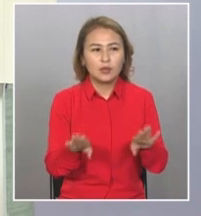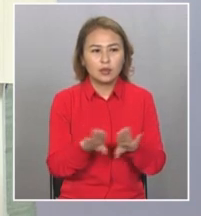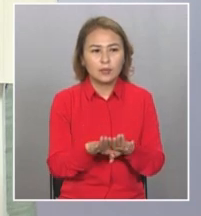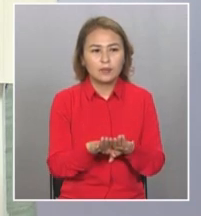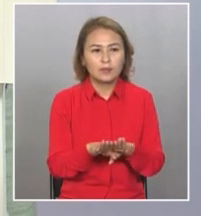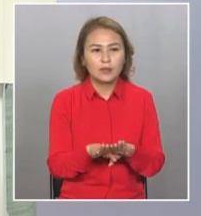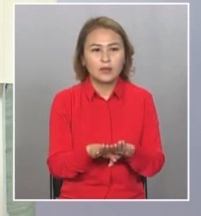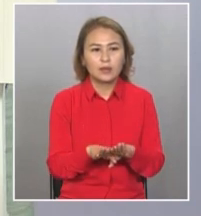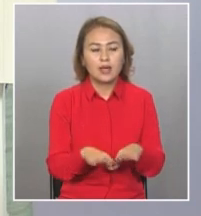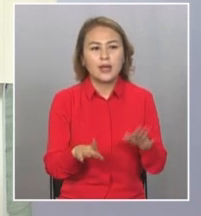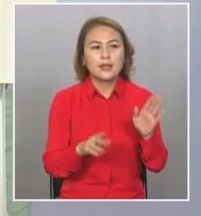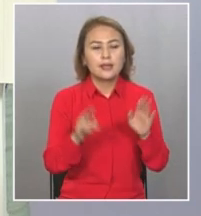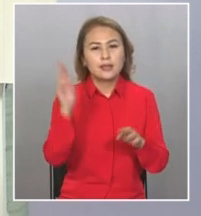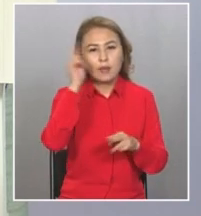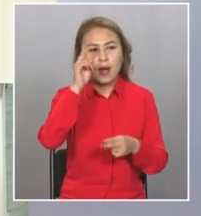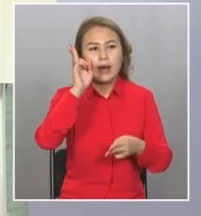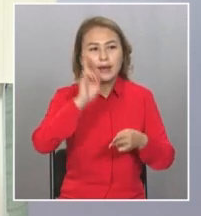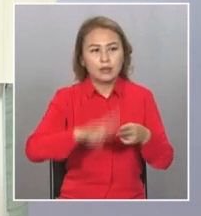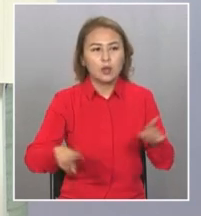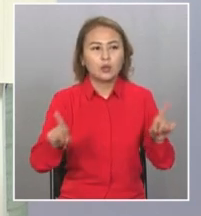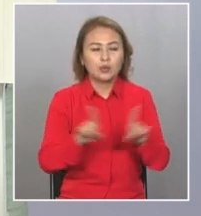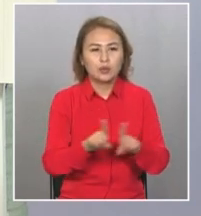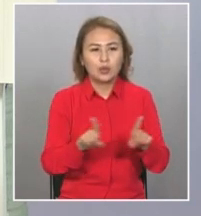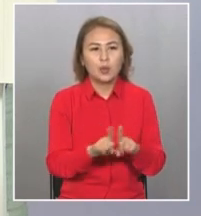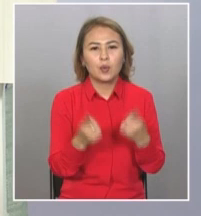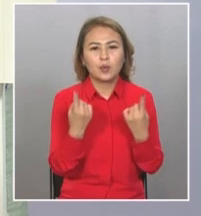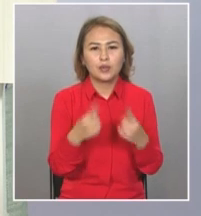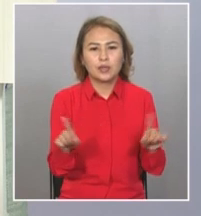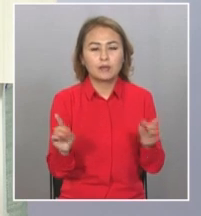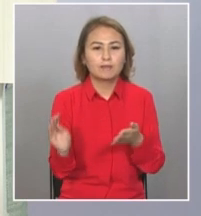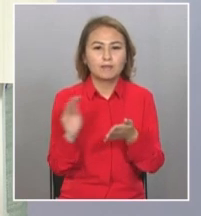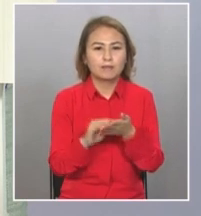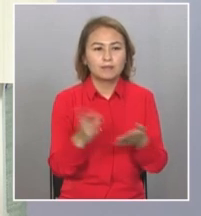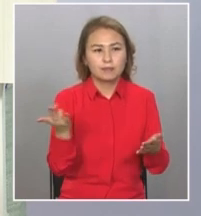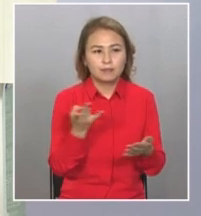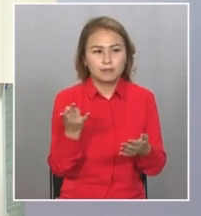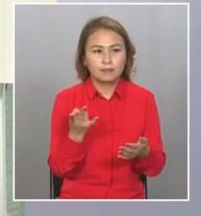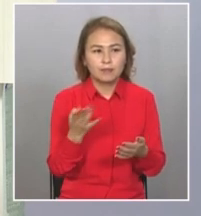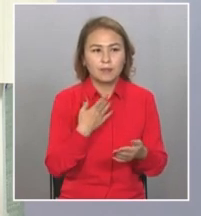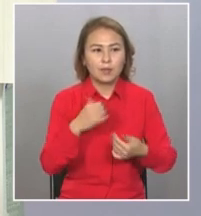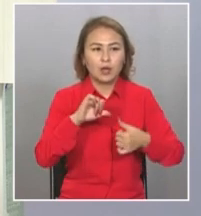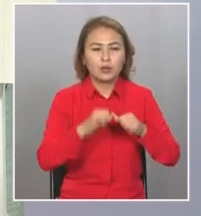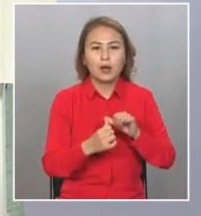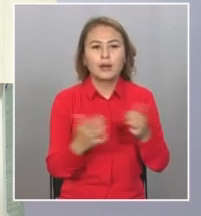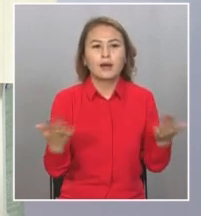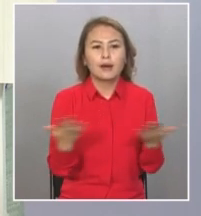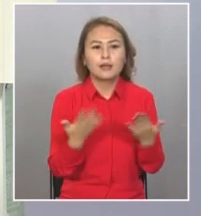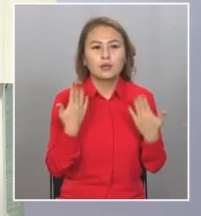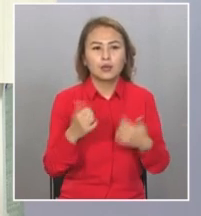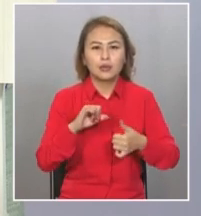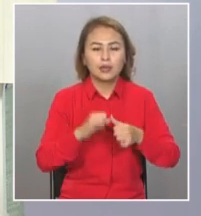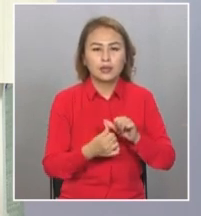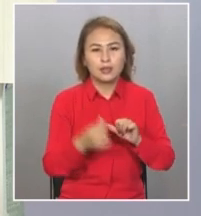Енді сабақтың аяқталуында өзгешелік енгізуім керек. Менде тұрақты қайсысы? Ол